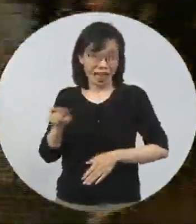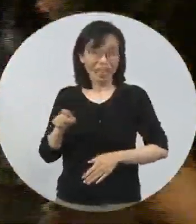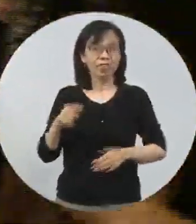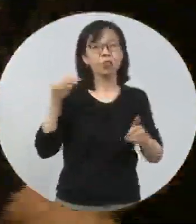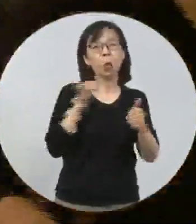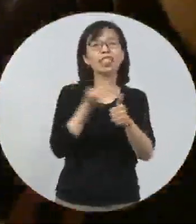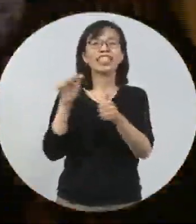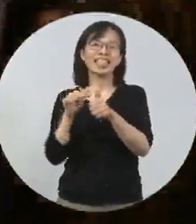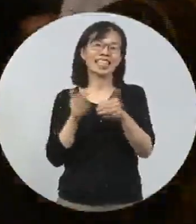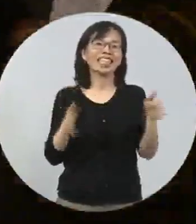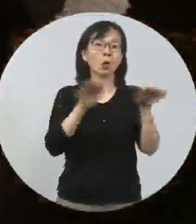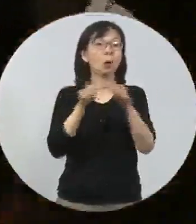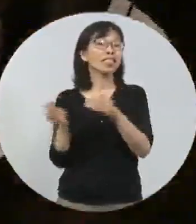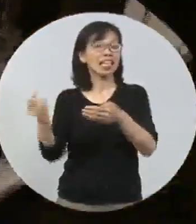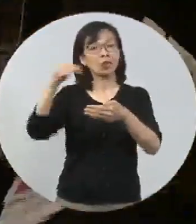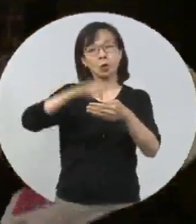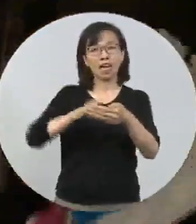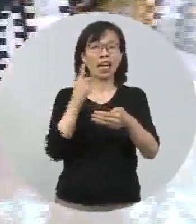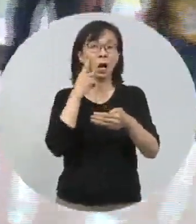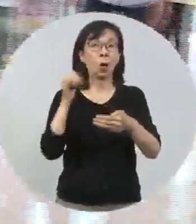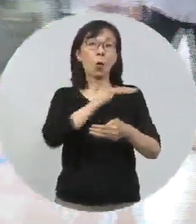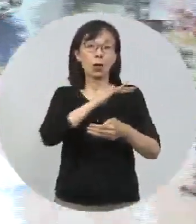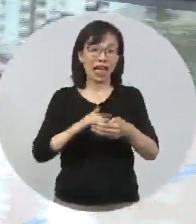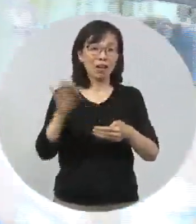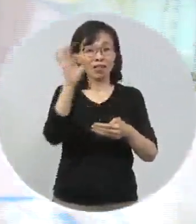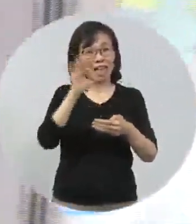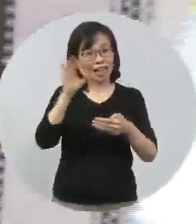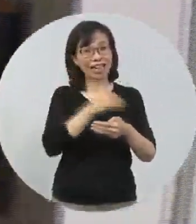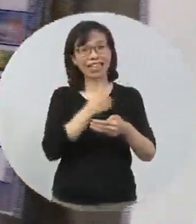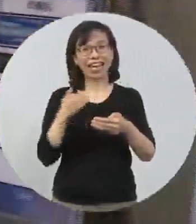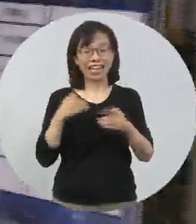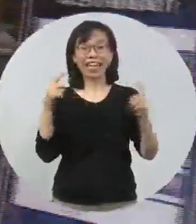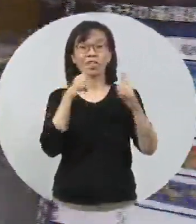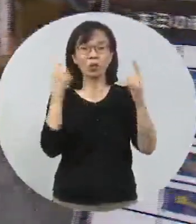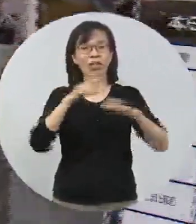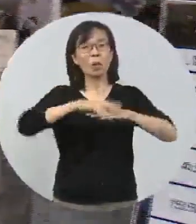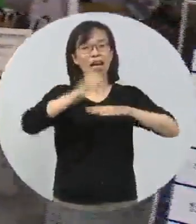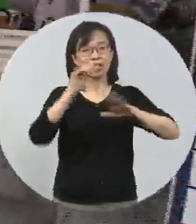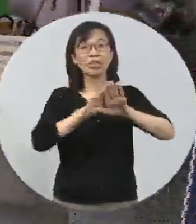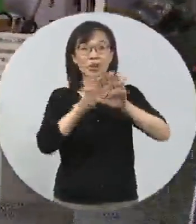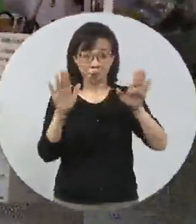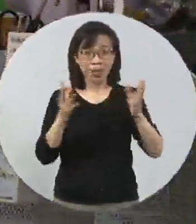人気施設の裏側を親子で探検するイベントを初開催しました。